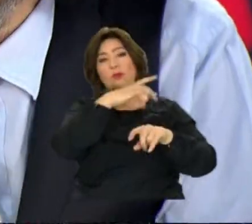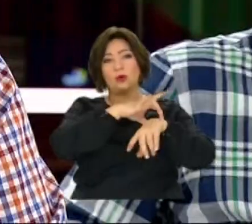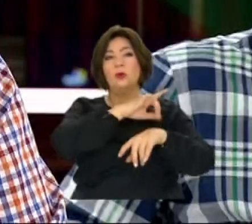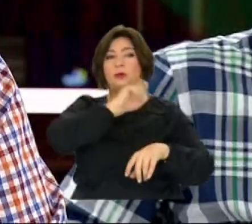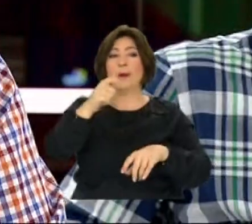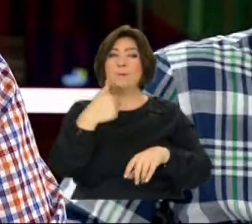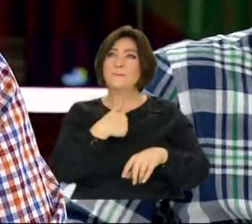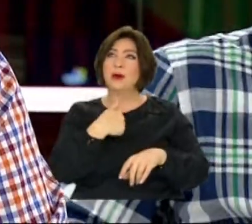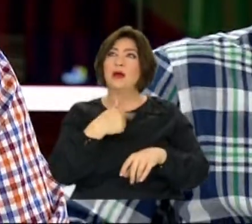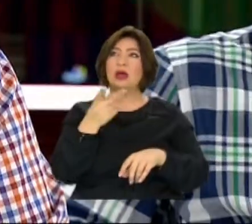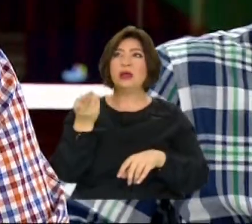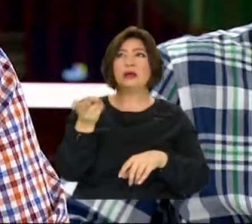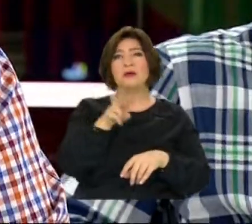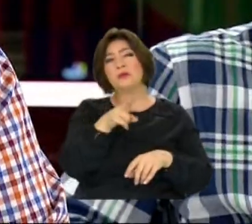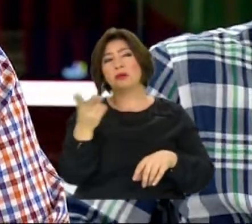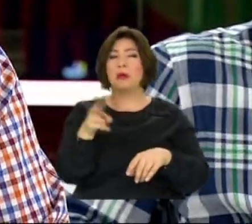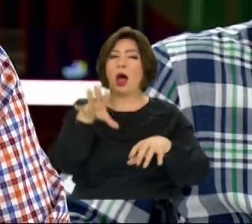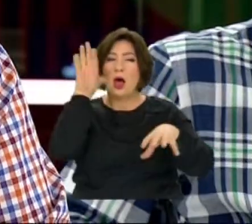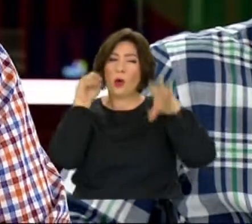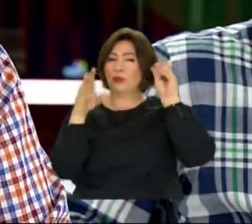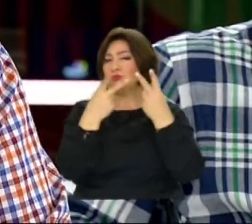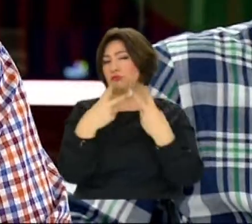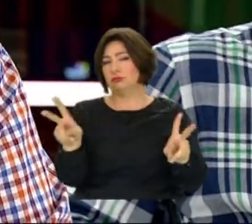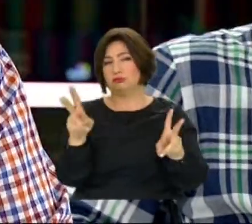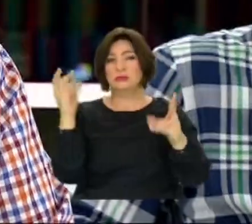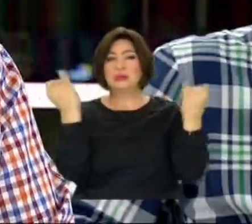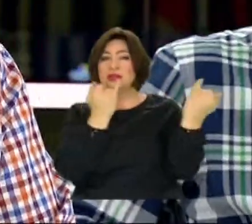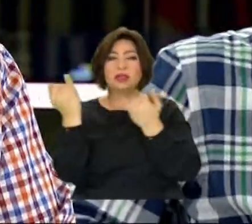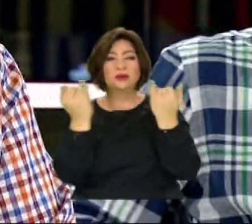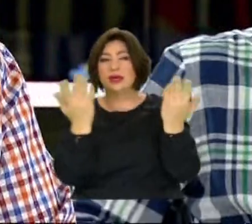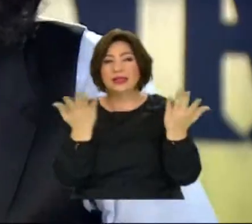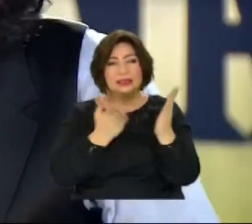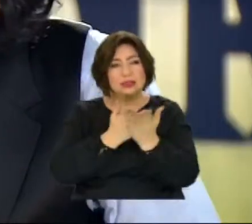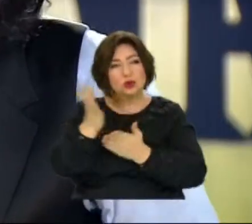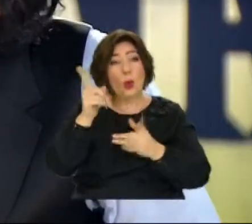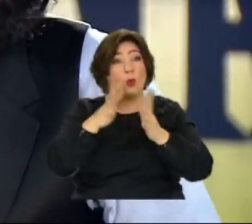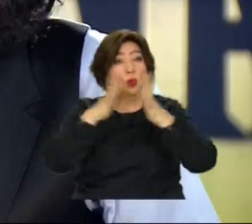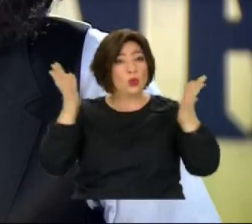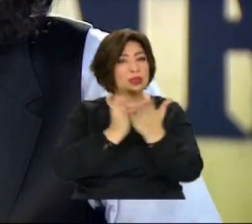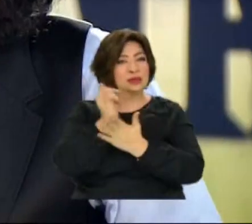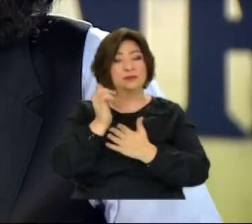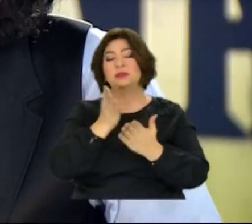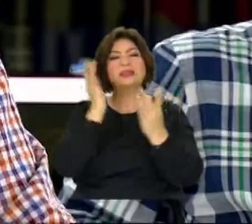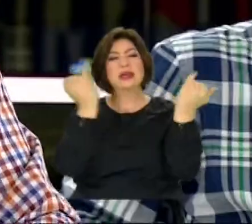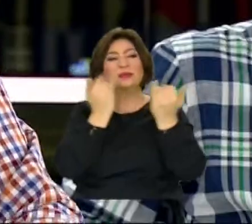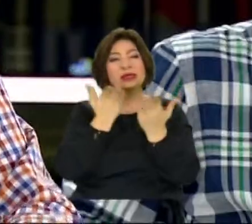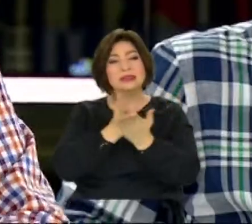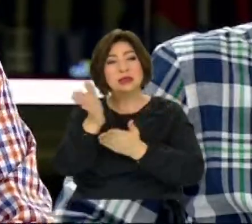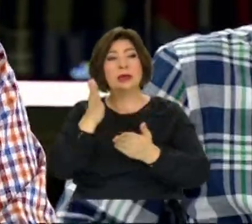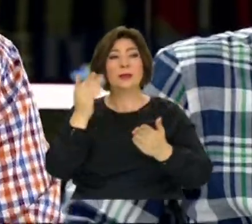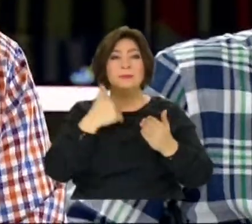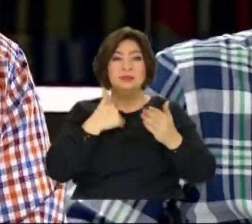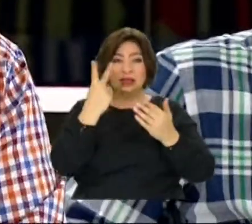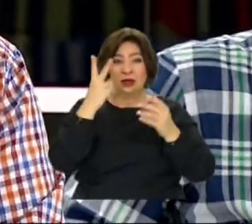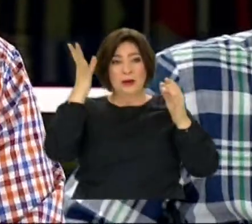ruha canlılık iki türlü de almamız mümkün. Ama tartışma en azından nasıl gitti iki, o büyük tartışma? Bizim kelamcılarla tefsirciler